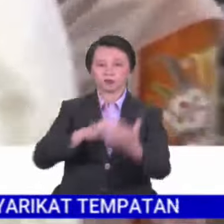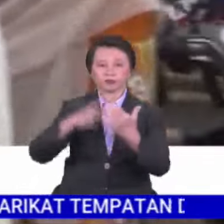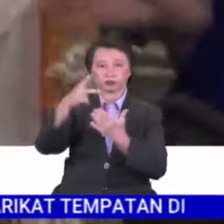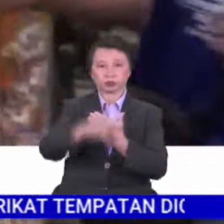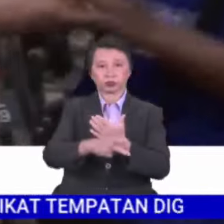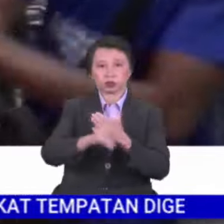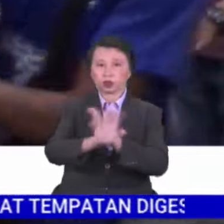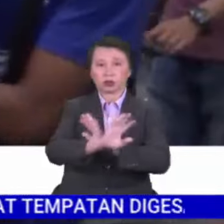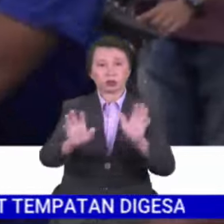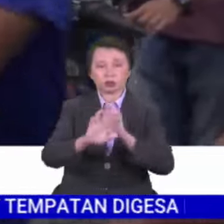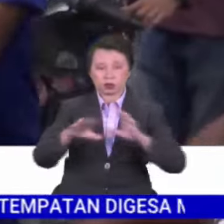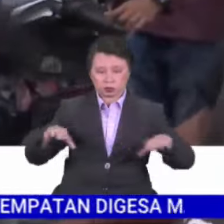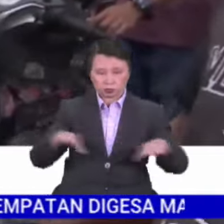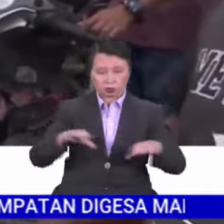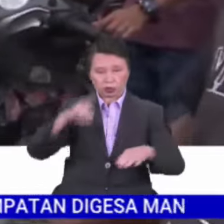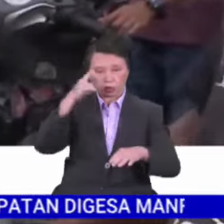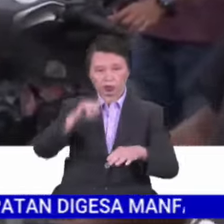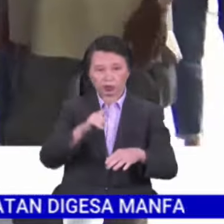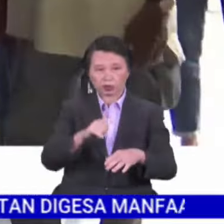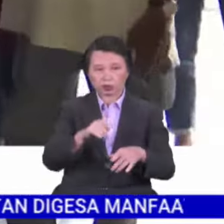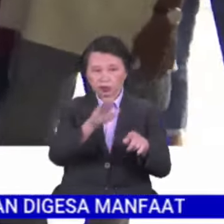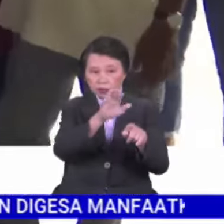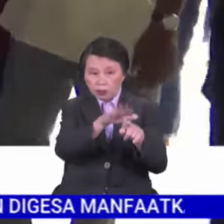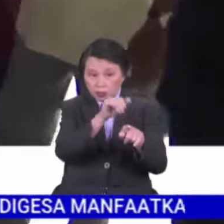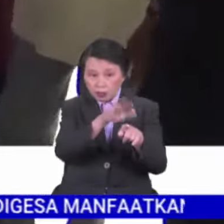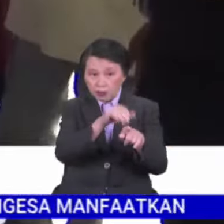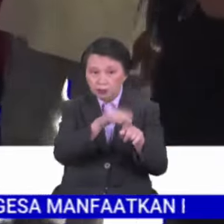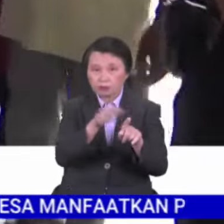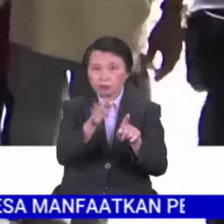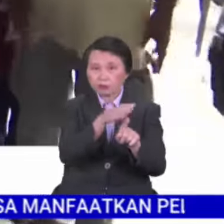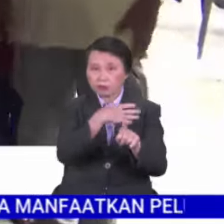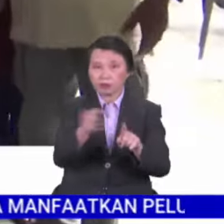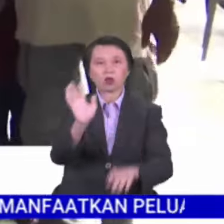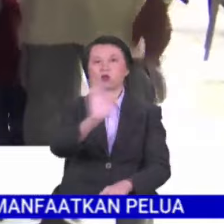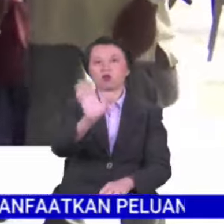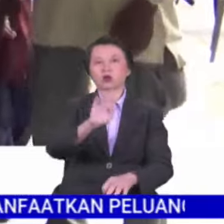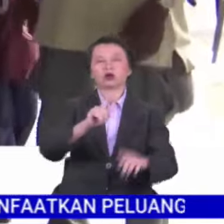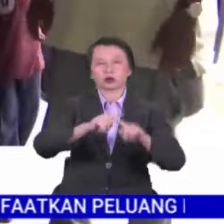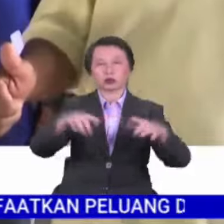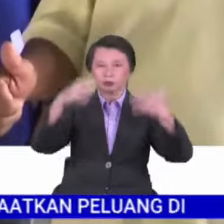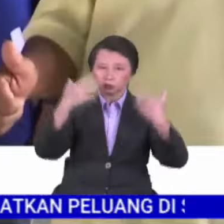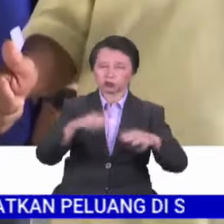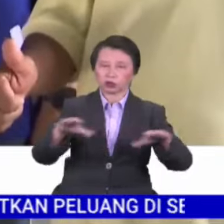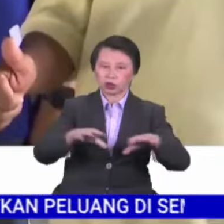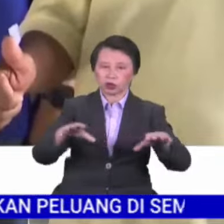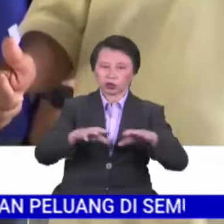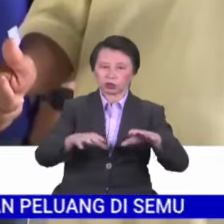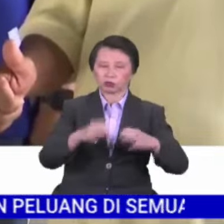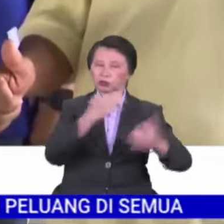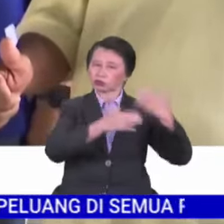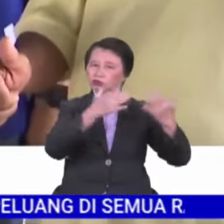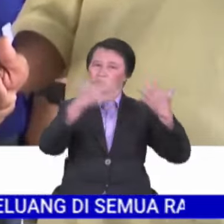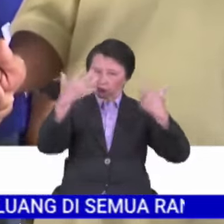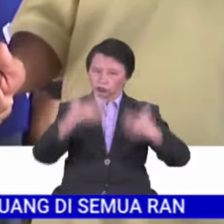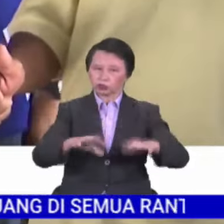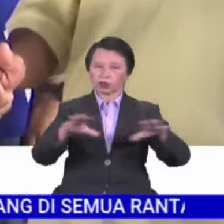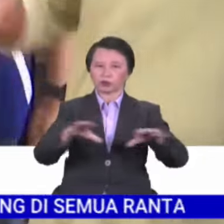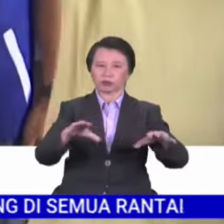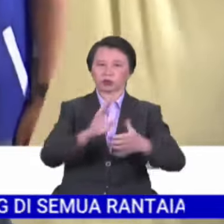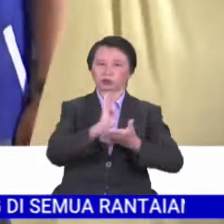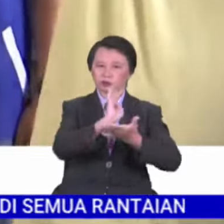itu bukan dilakukan untuk memancing undi kerana ia telah dilaksana secara berkala sejak dahulu lagi.